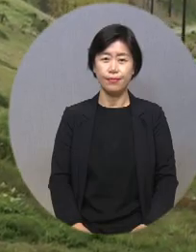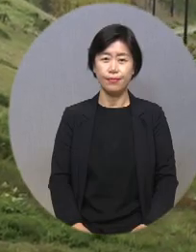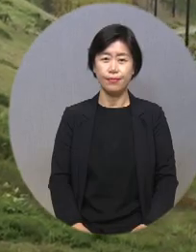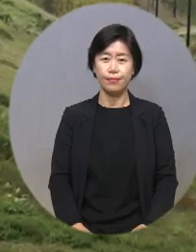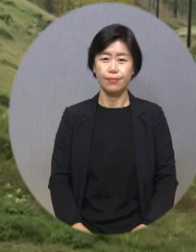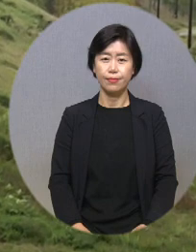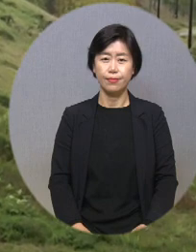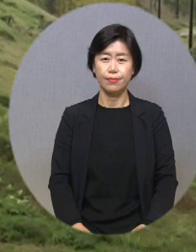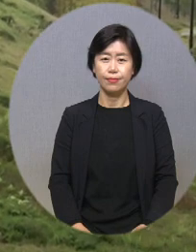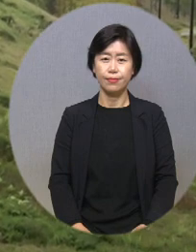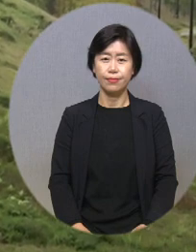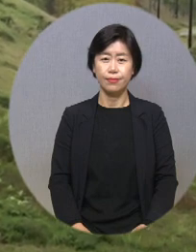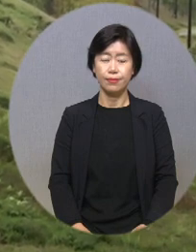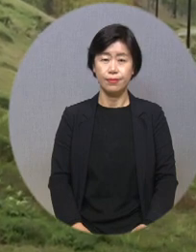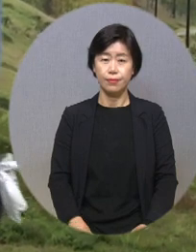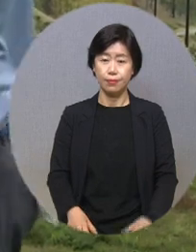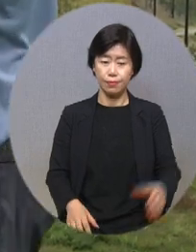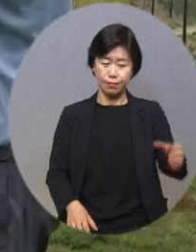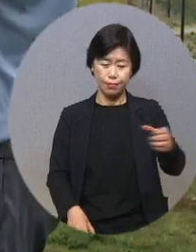이거 혹시 간장인가요?